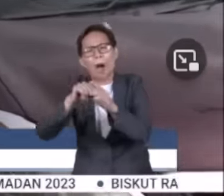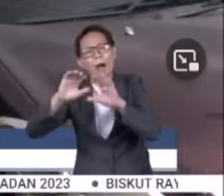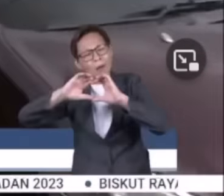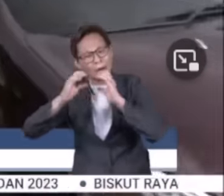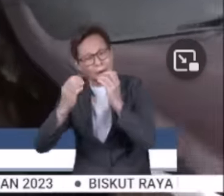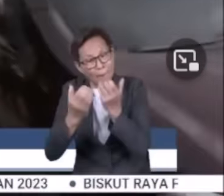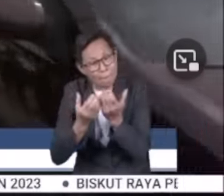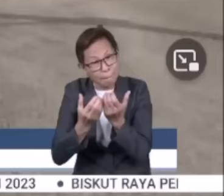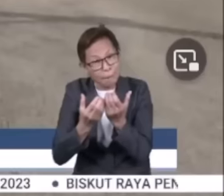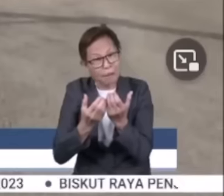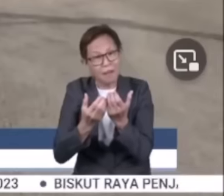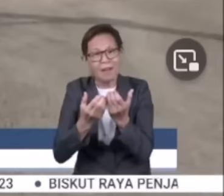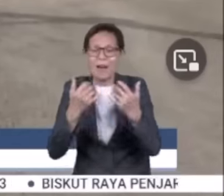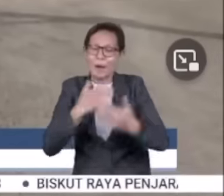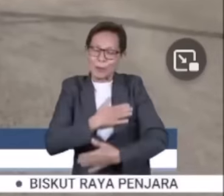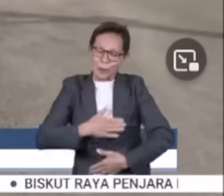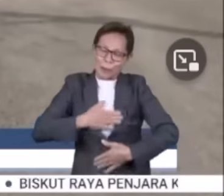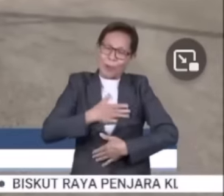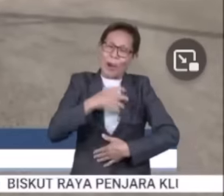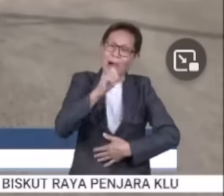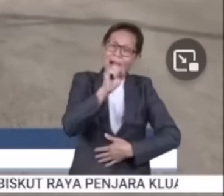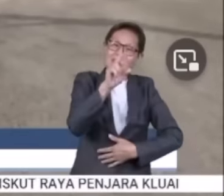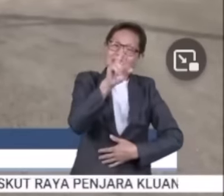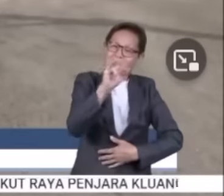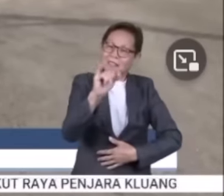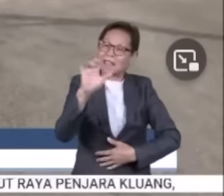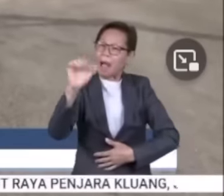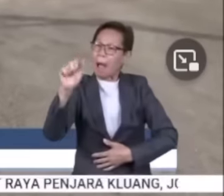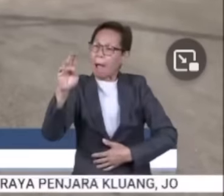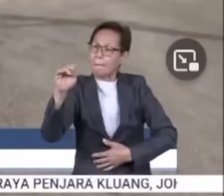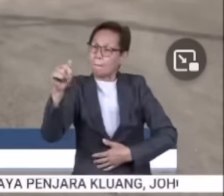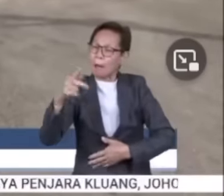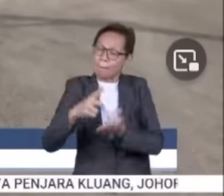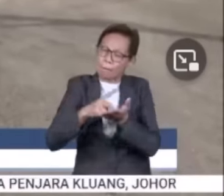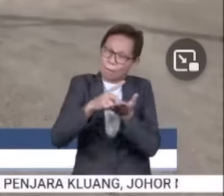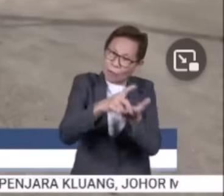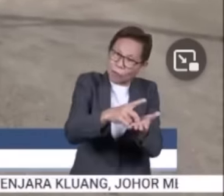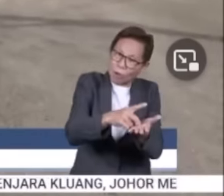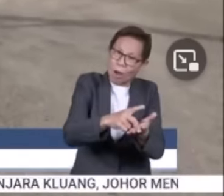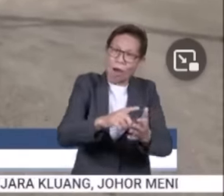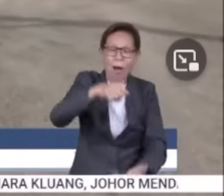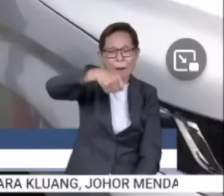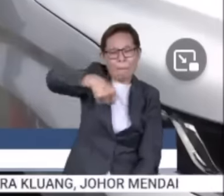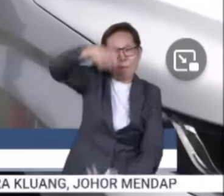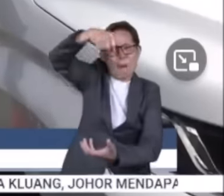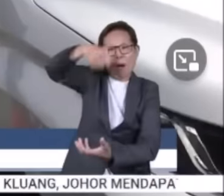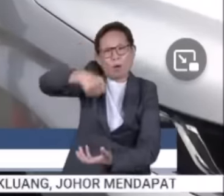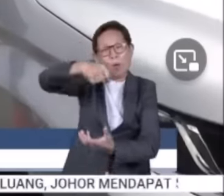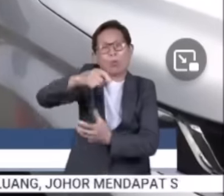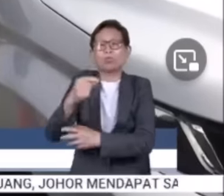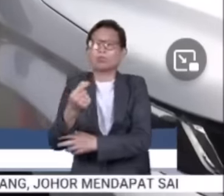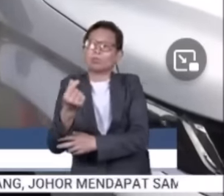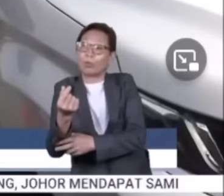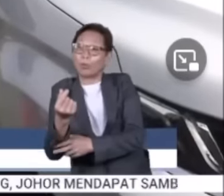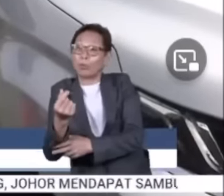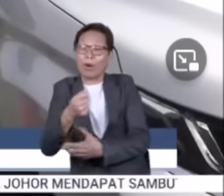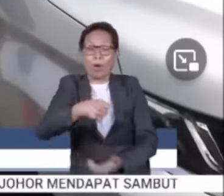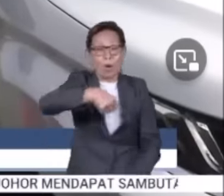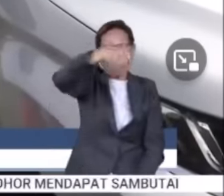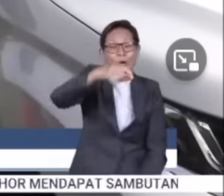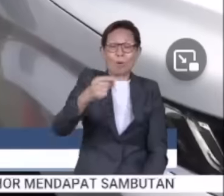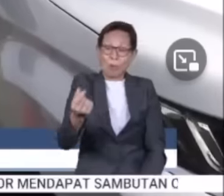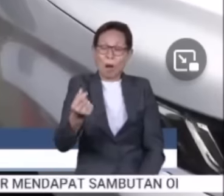Kelab Rekreasi Sri Aman. Memberi bantuan sumbangan bakul rahmah lah. Bakul rahmah ni